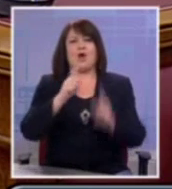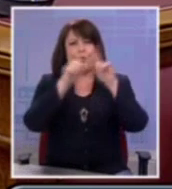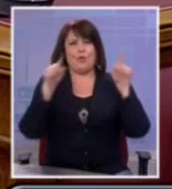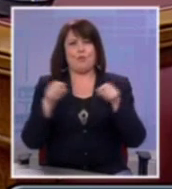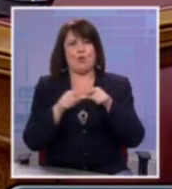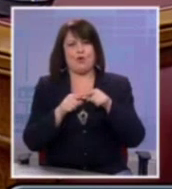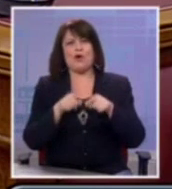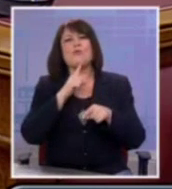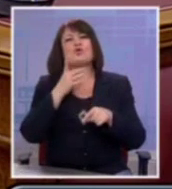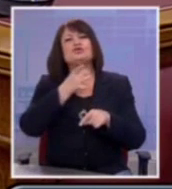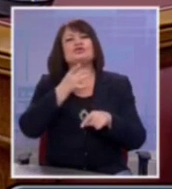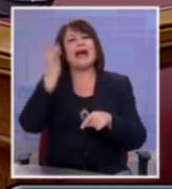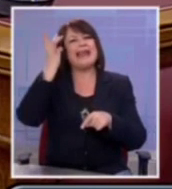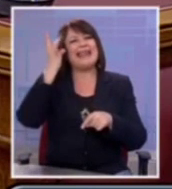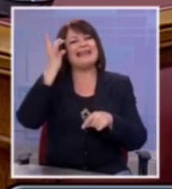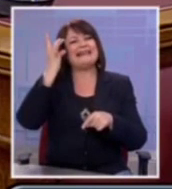όπως είχε γίνει στην Αργεντινή.